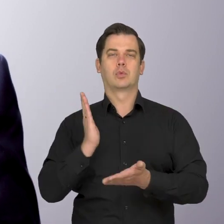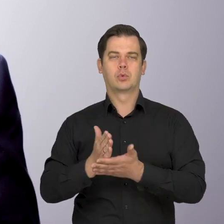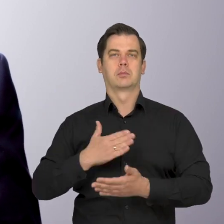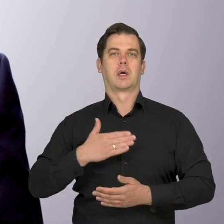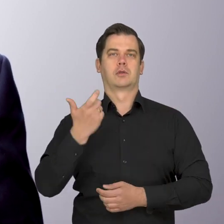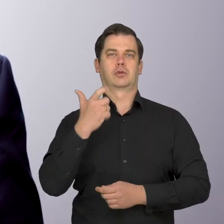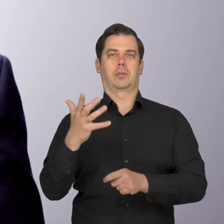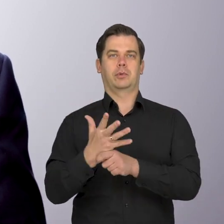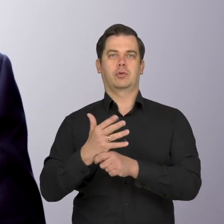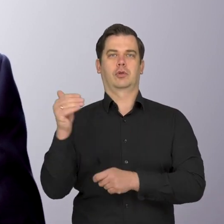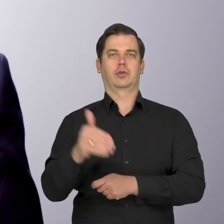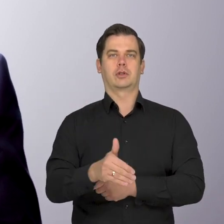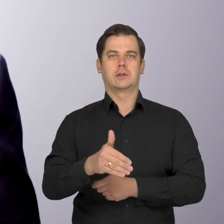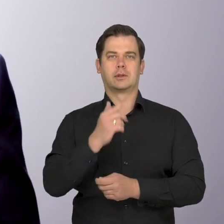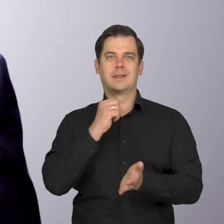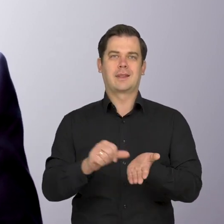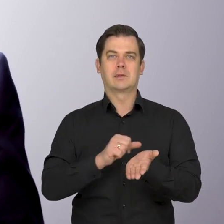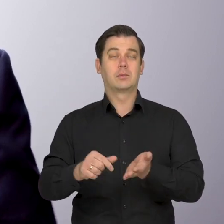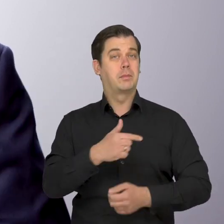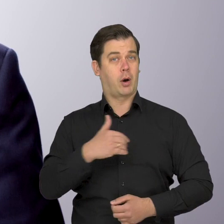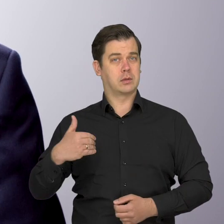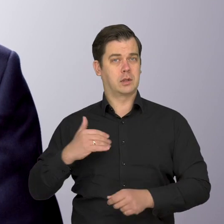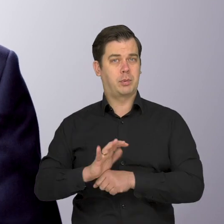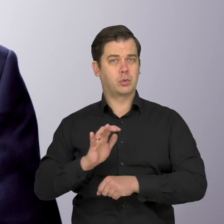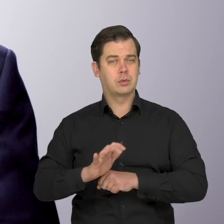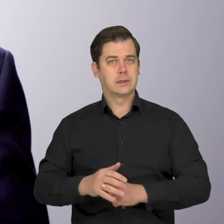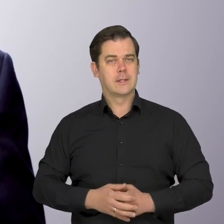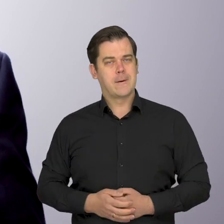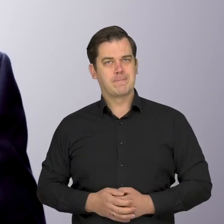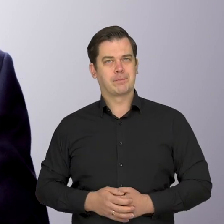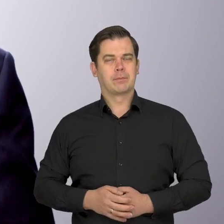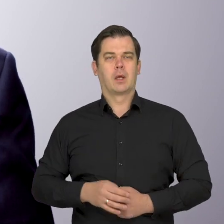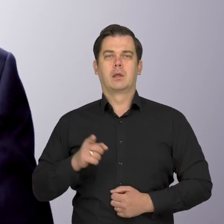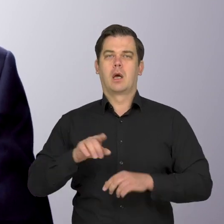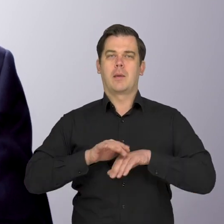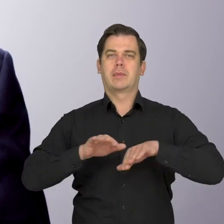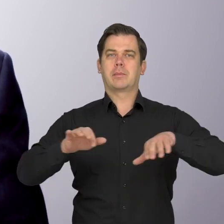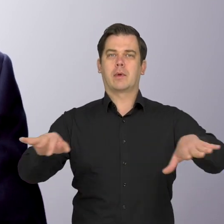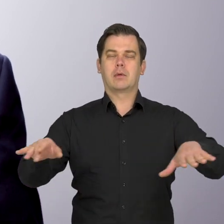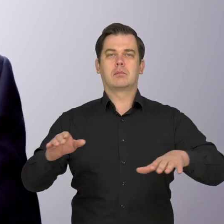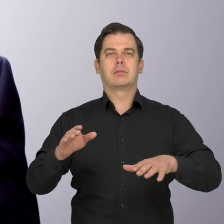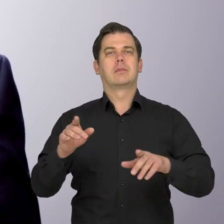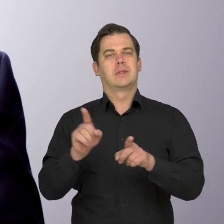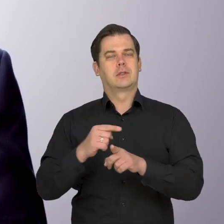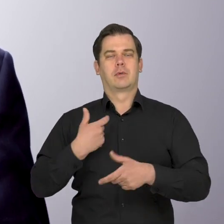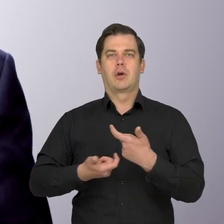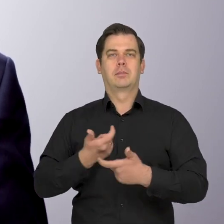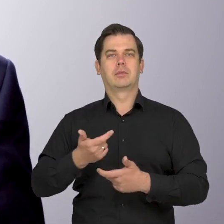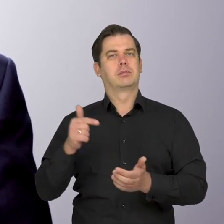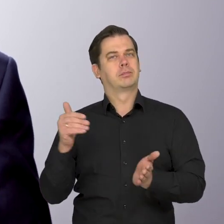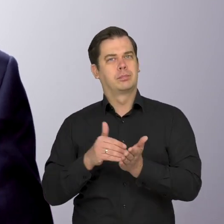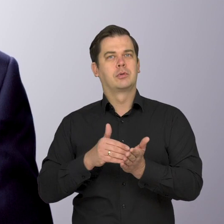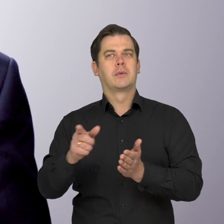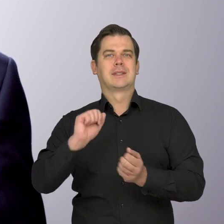aż 150 tysięcy testów, polskich testów. W związku z epidemią wprowadziliśmy też niezbędne